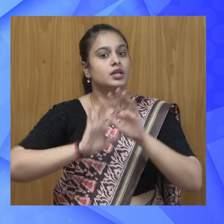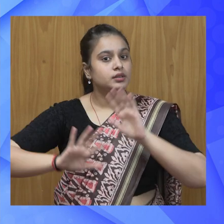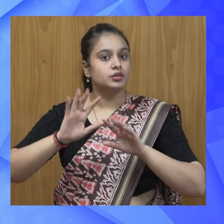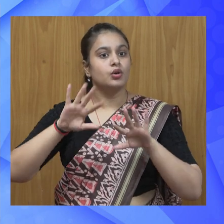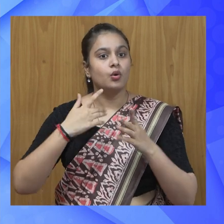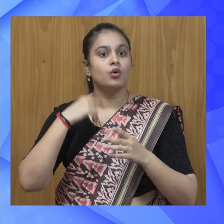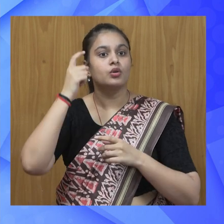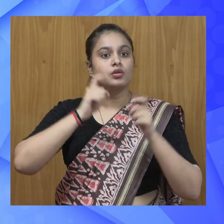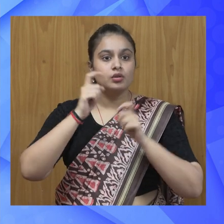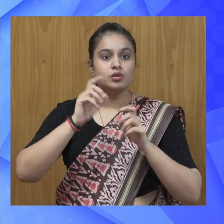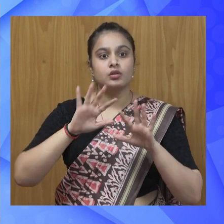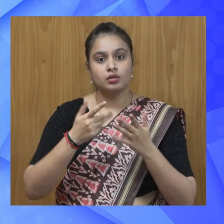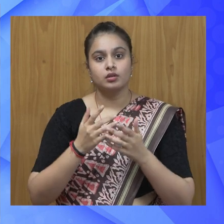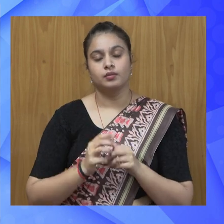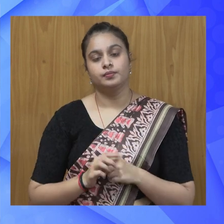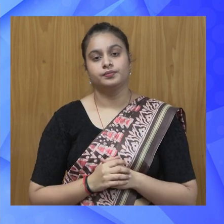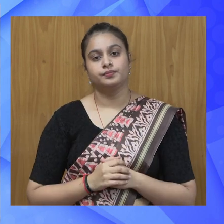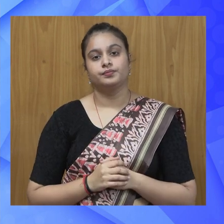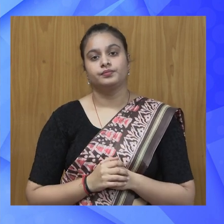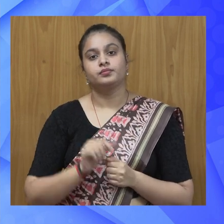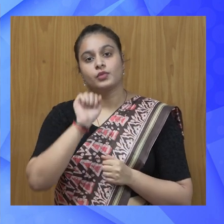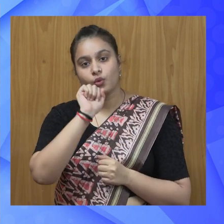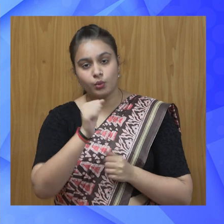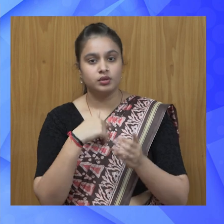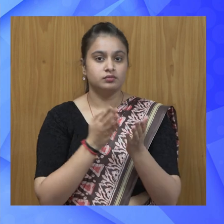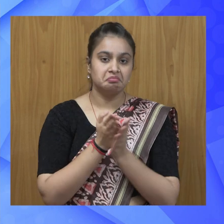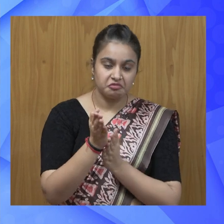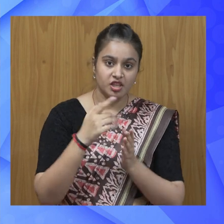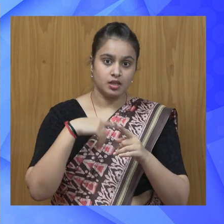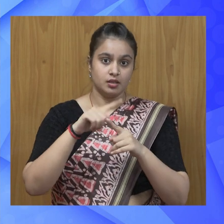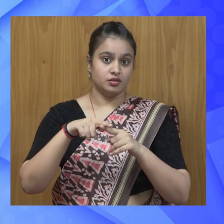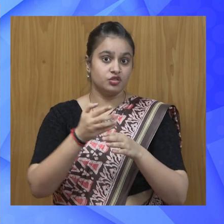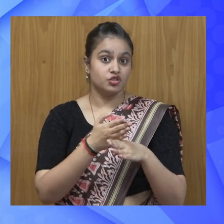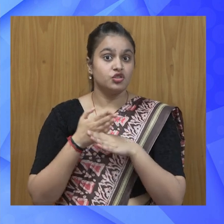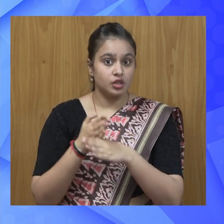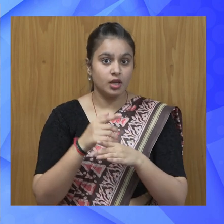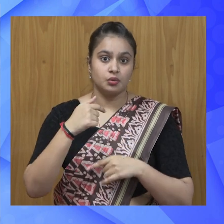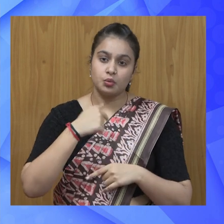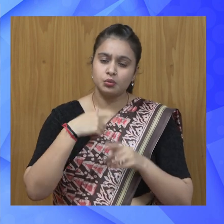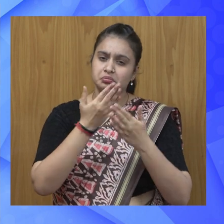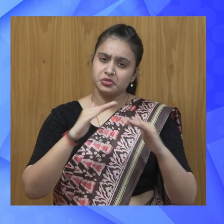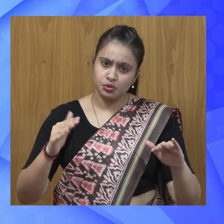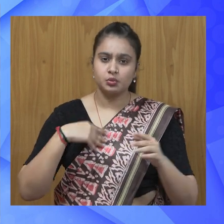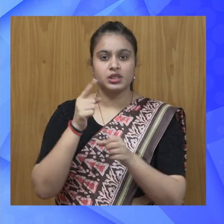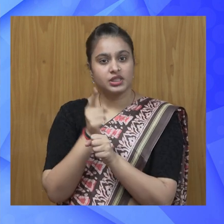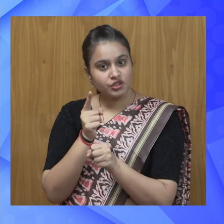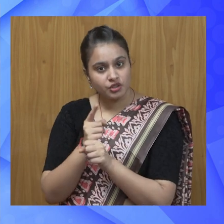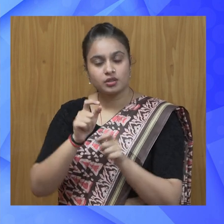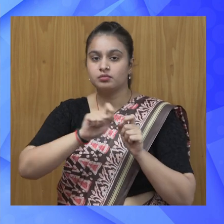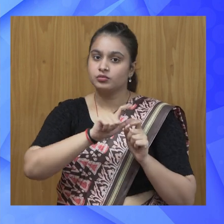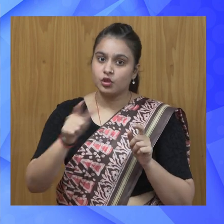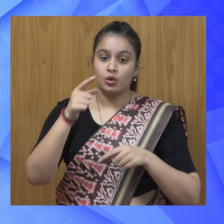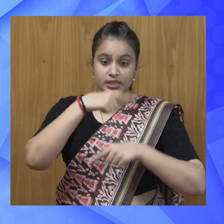emotional well-being have been invaluable. आपके द्वारा साझा किया ज्ञान निसंदेह हमारे छात्रों और शिक्षकों को खुद